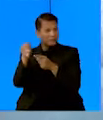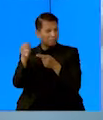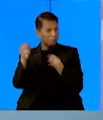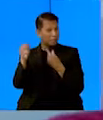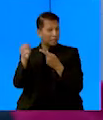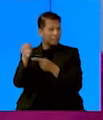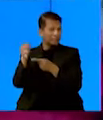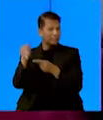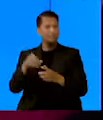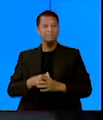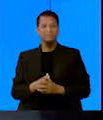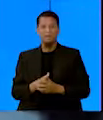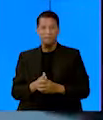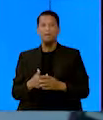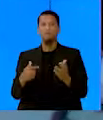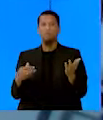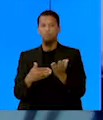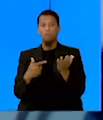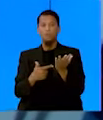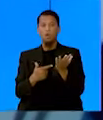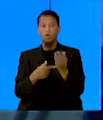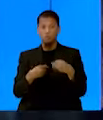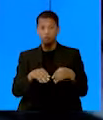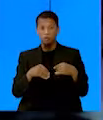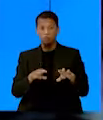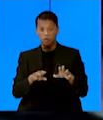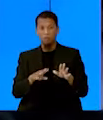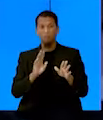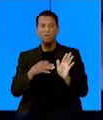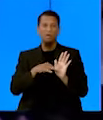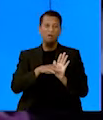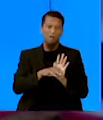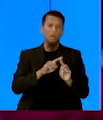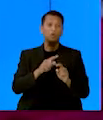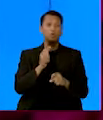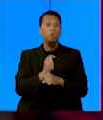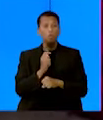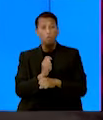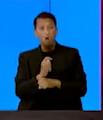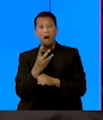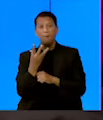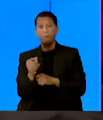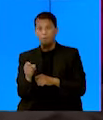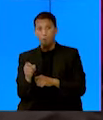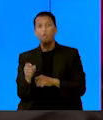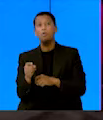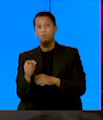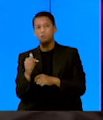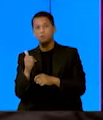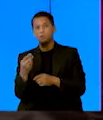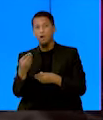Meski perkembangan teknologi membuat perdagangan konvensional meredup, namun salah satu konveksi di kampung ini mengaku bisa meraup untung